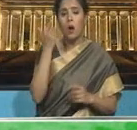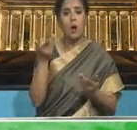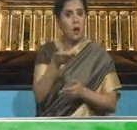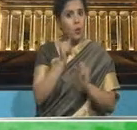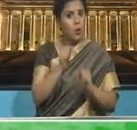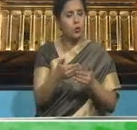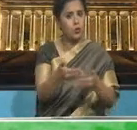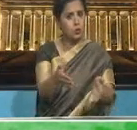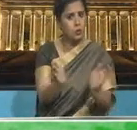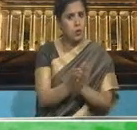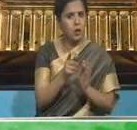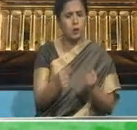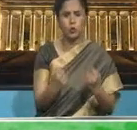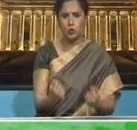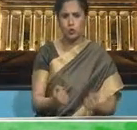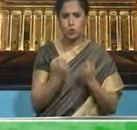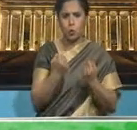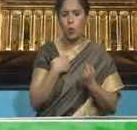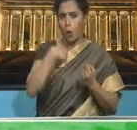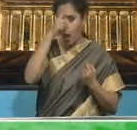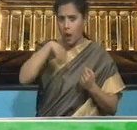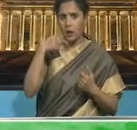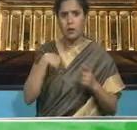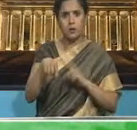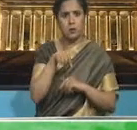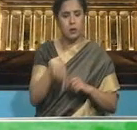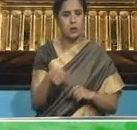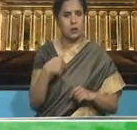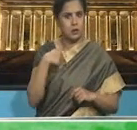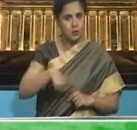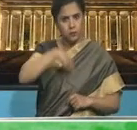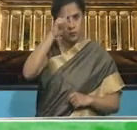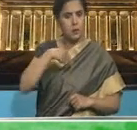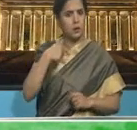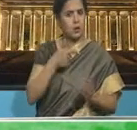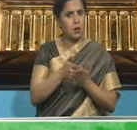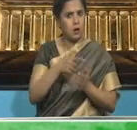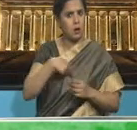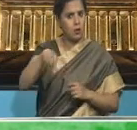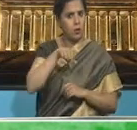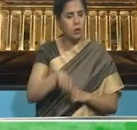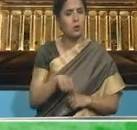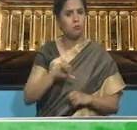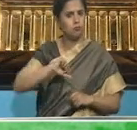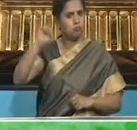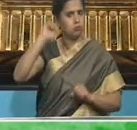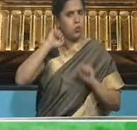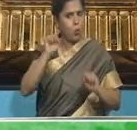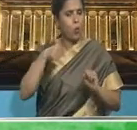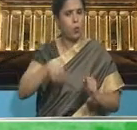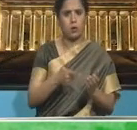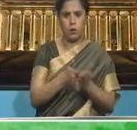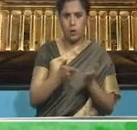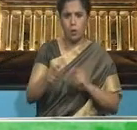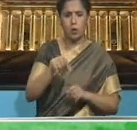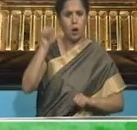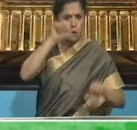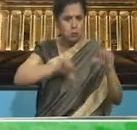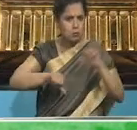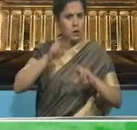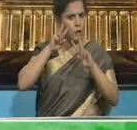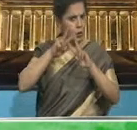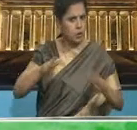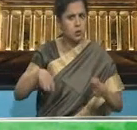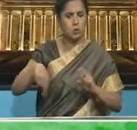सामूहिक शक्ति हमारे देश को जय जवान, जय किसान, जय विज्ञान, जय अनुसंधान की भावना